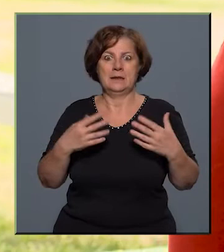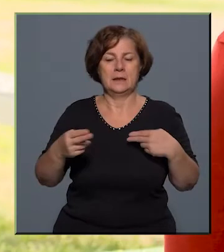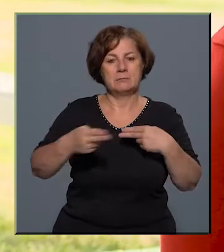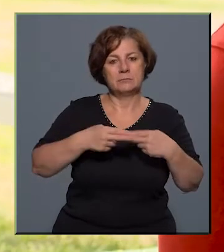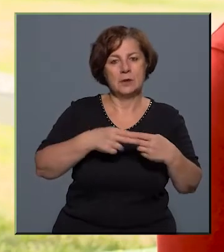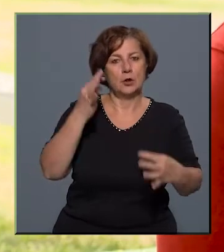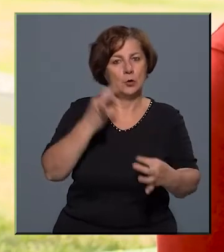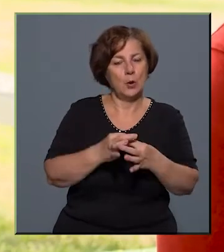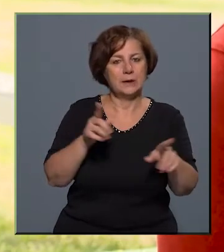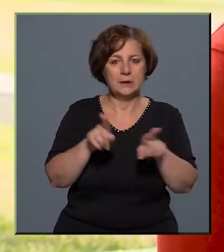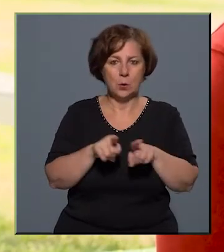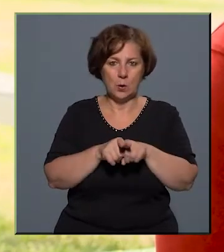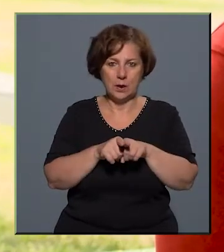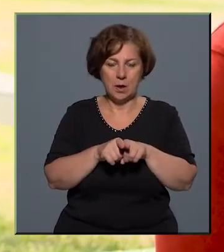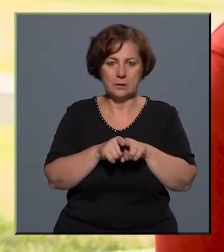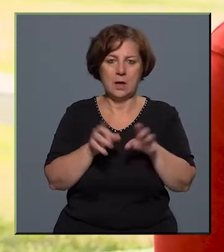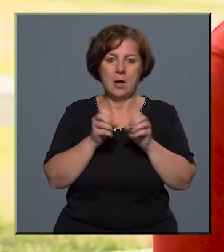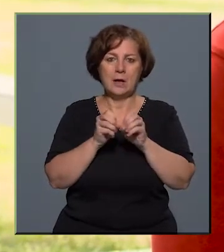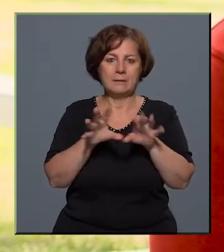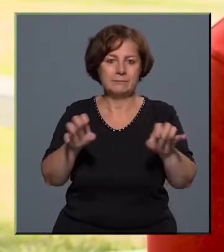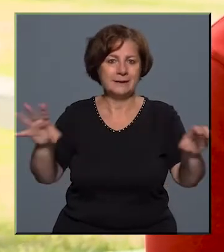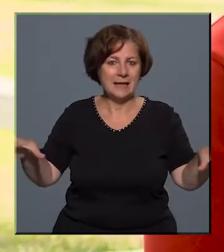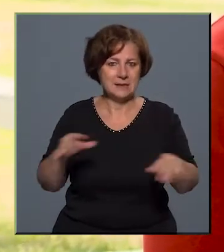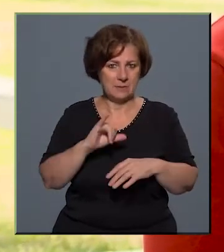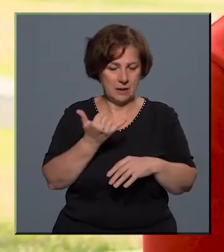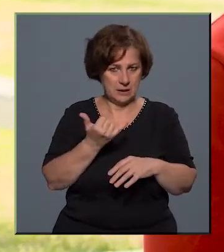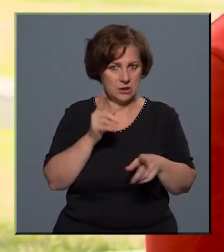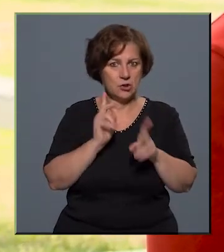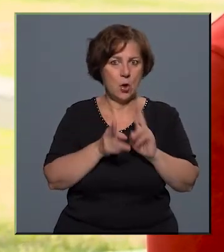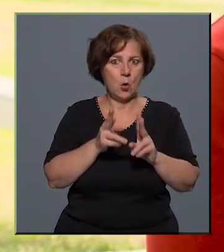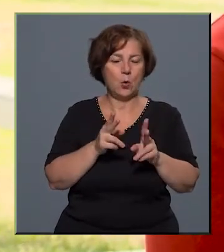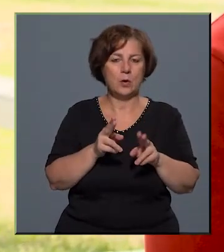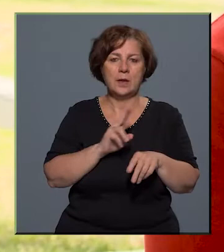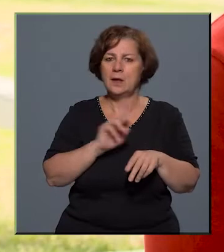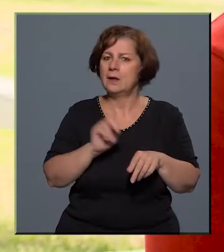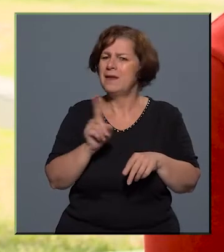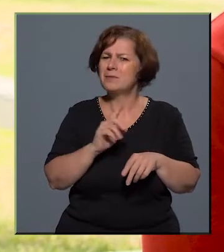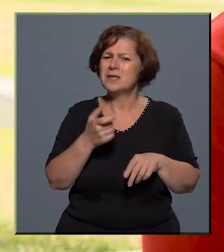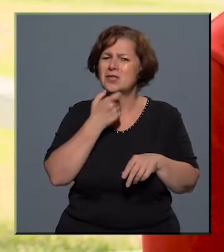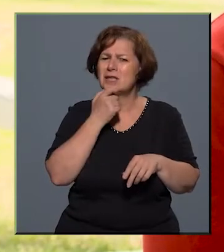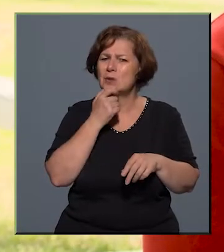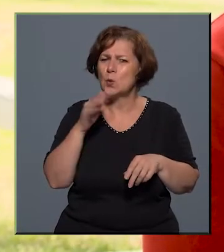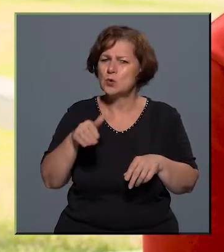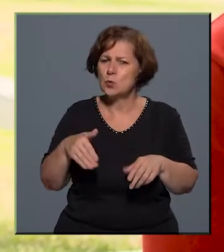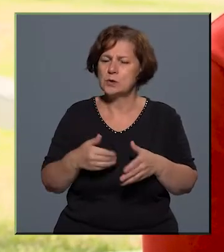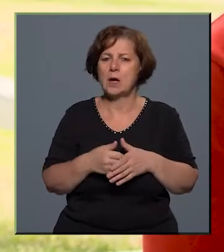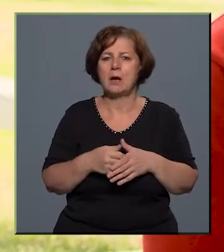Nemrég történt olyan eset, akár tenyészetben is, hogy nem is idős